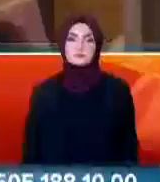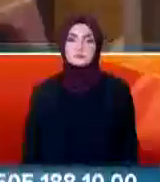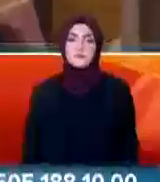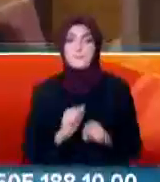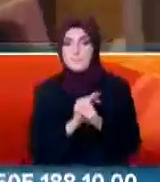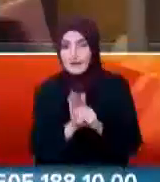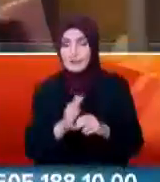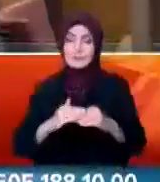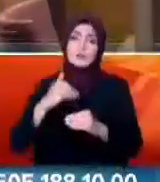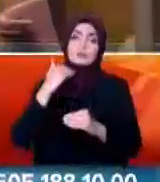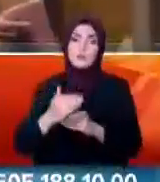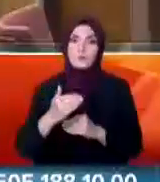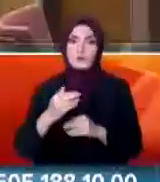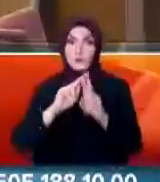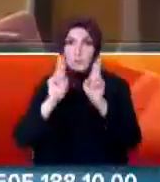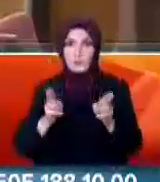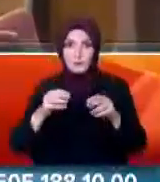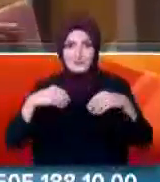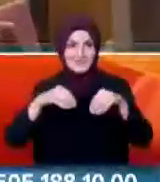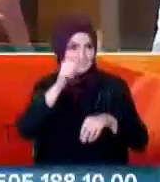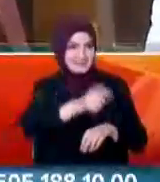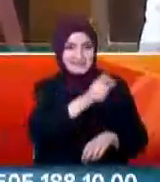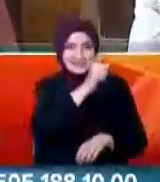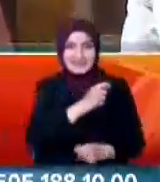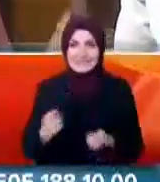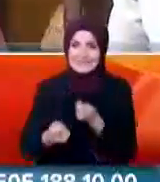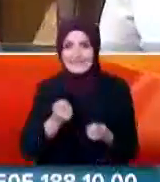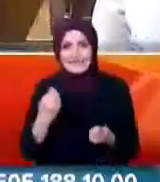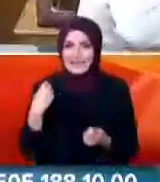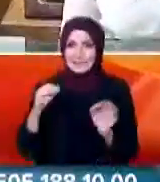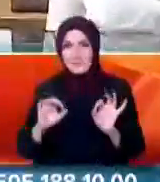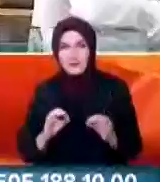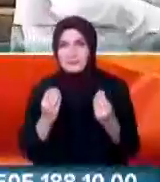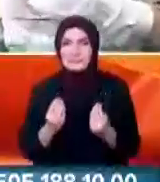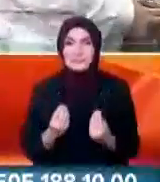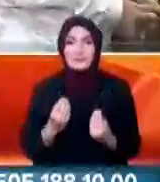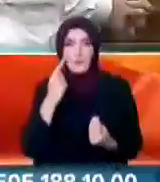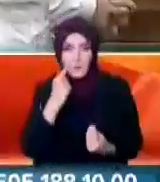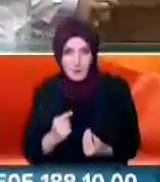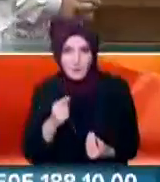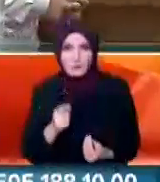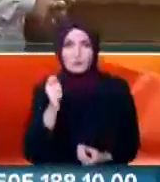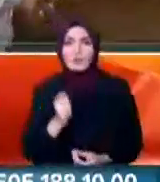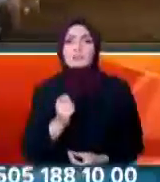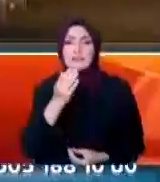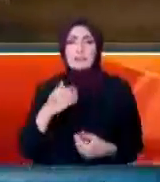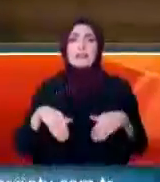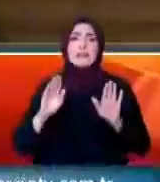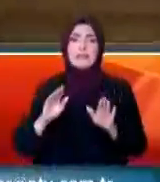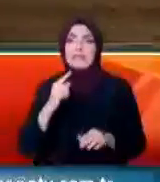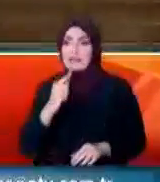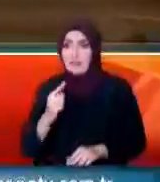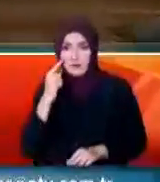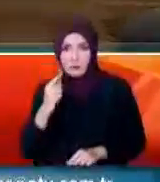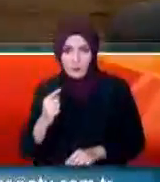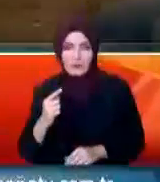Pandemi sonrası esnaf işini daha yeni yeni yoluna koyabilmişti ama işte bu asılsız iddianın ardından ne gelen var ne de giden. İşte